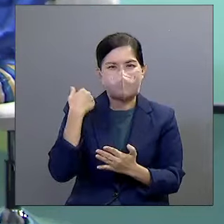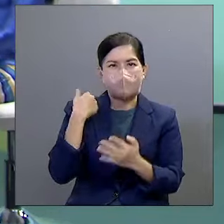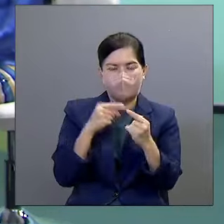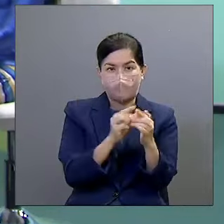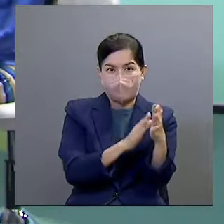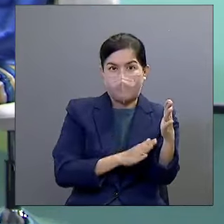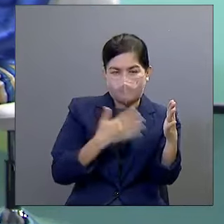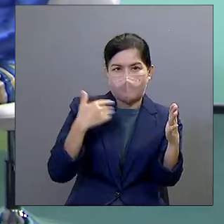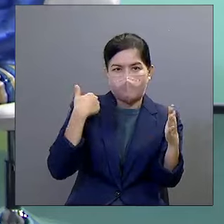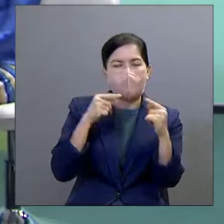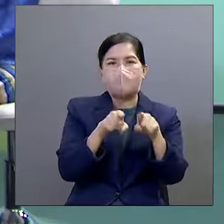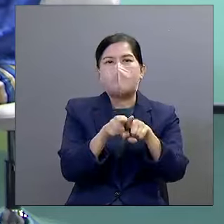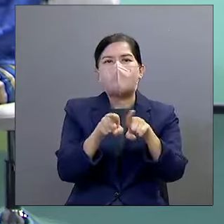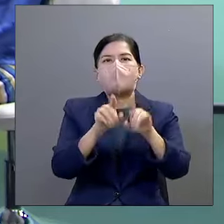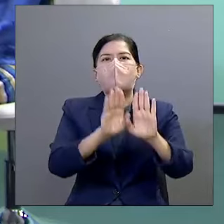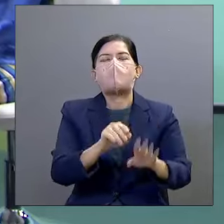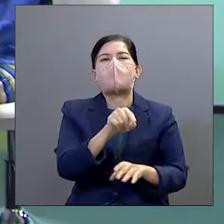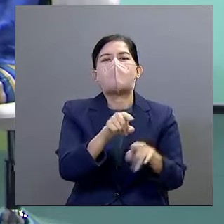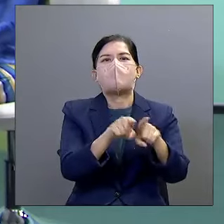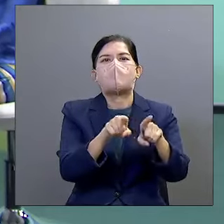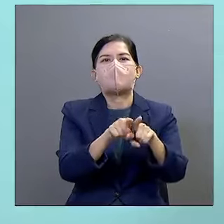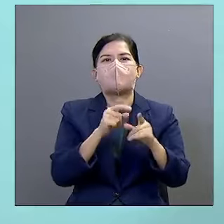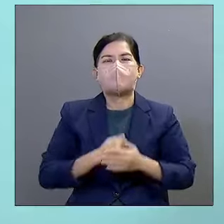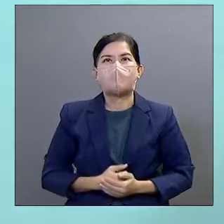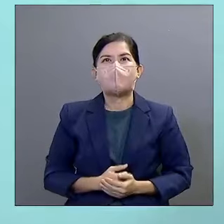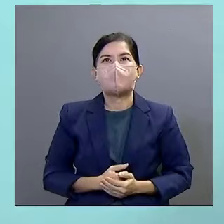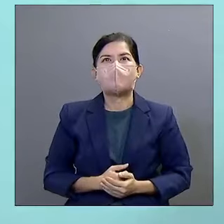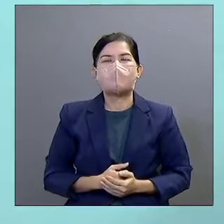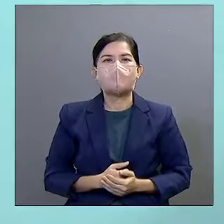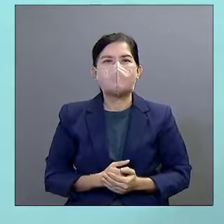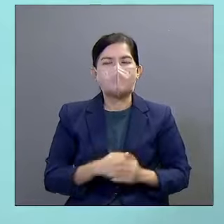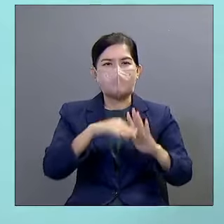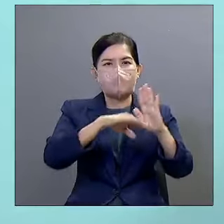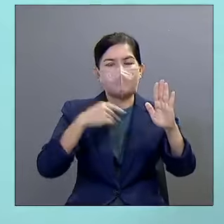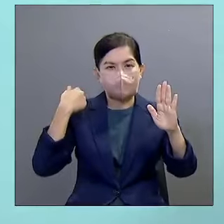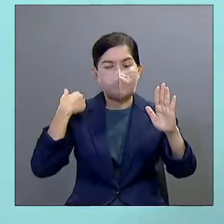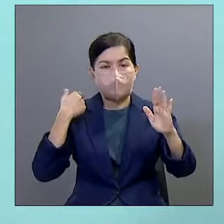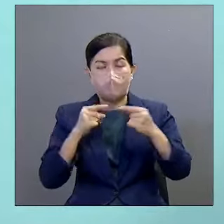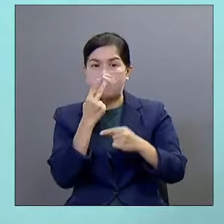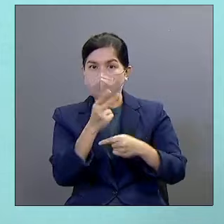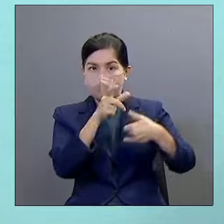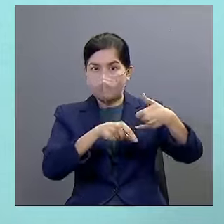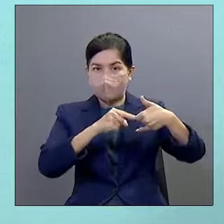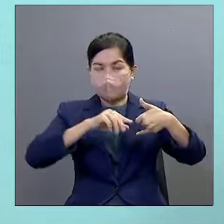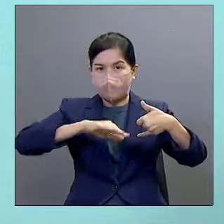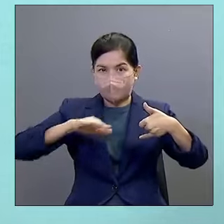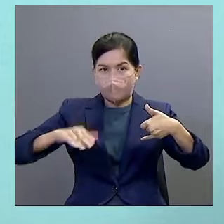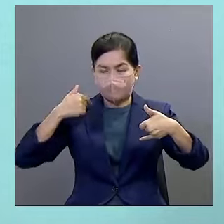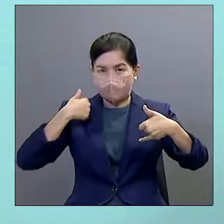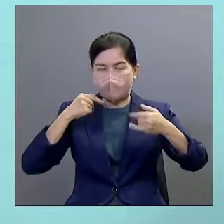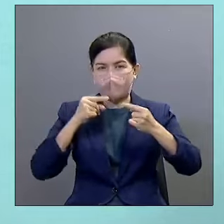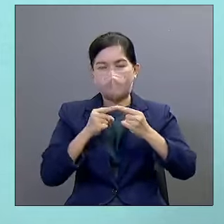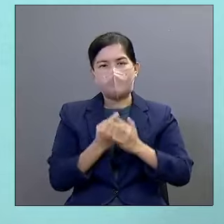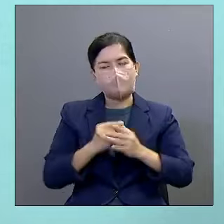ใช ่เหรอ ใช่ค่ะ นะคะ okay. อ่ะไปอีกหนึ่งเรื่องแล้วกันคุณผู้ชมเนาะเปลี่ยนบรรยากาศไปดูความเก่งของเยาวชนไทยไว้ใกล้ๆเคียงกันกับพิธีกร3คนเล